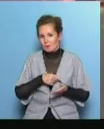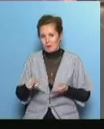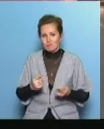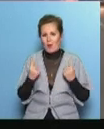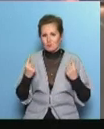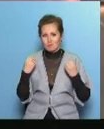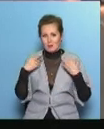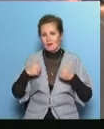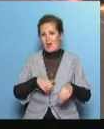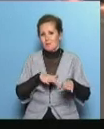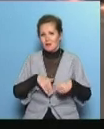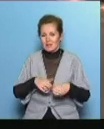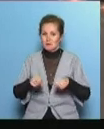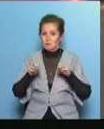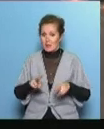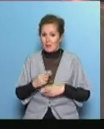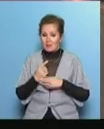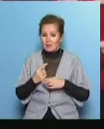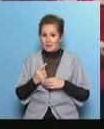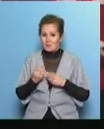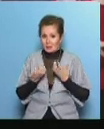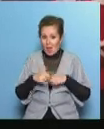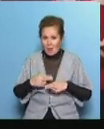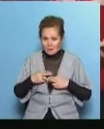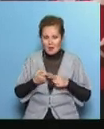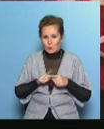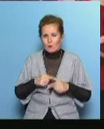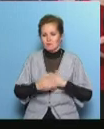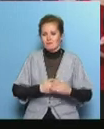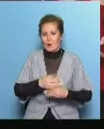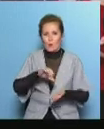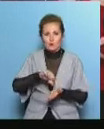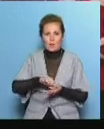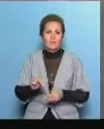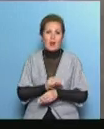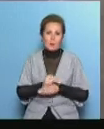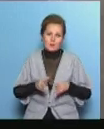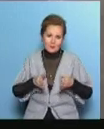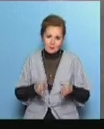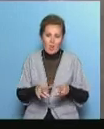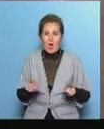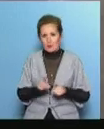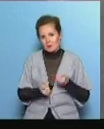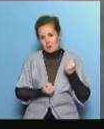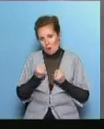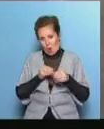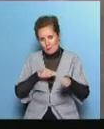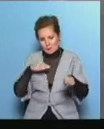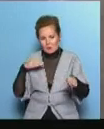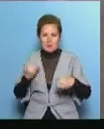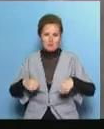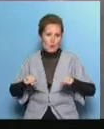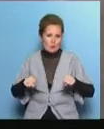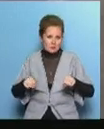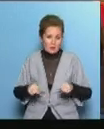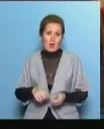главе колонны прошла спецтехника, которая была задействована в ремонте городских дорог, а за ней легковые автомобили и колонна мотоциклистов. В концертной